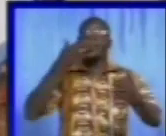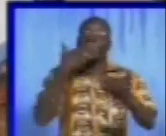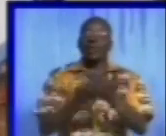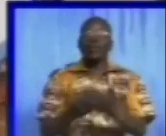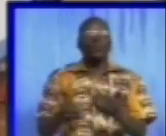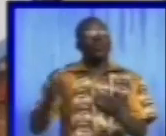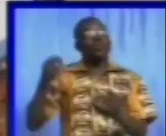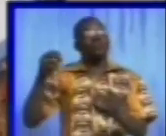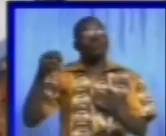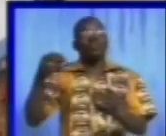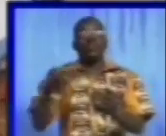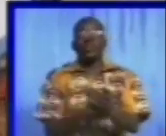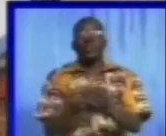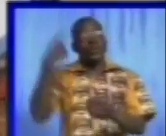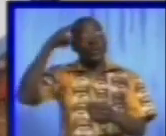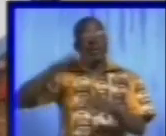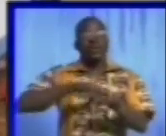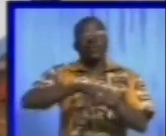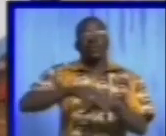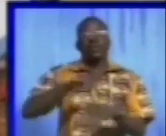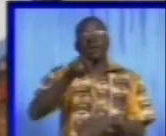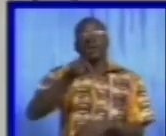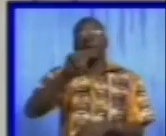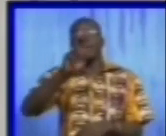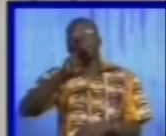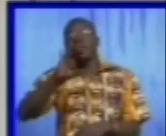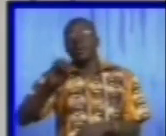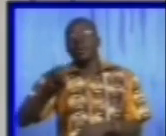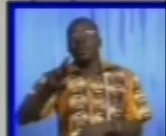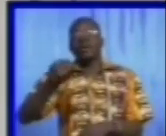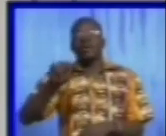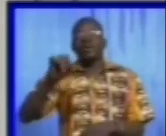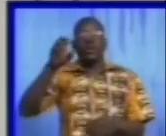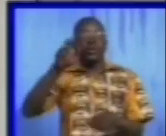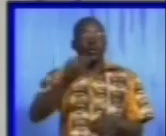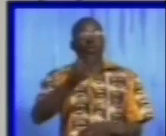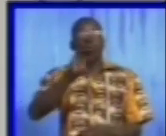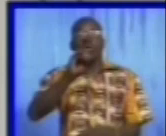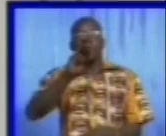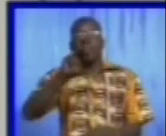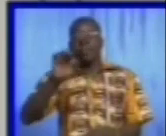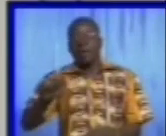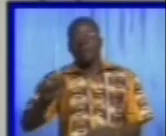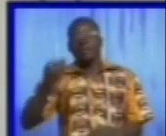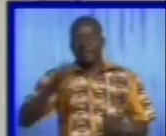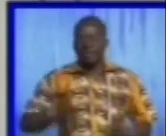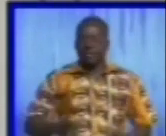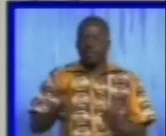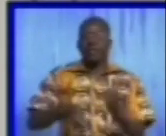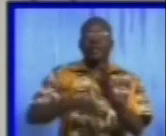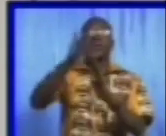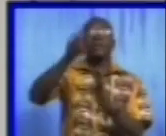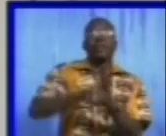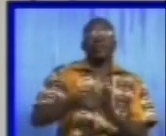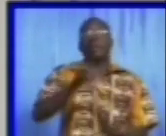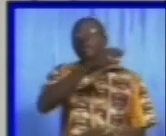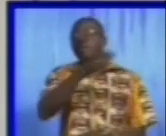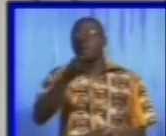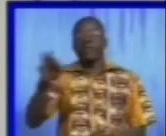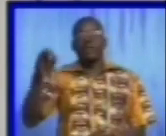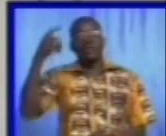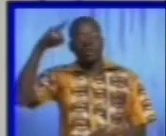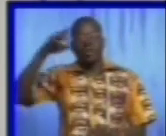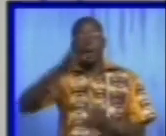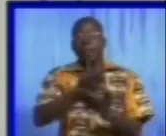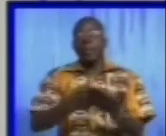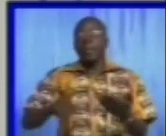nouvelle sur la paroisse de Thomas. Ce sont donc ces efforts de développement du Burkina Faso à partir de